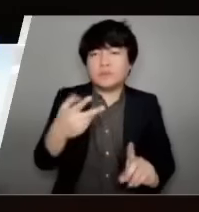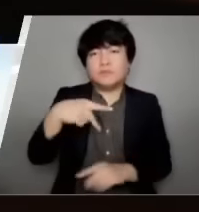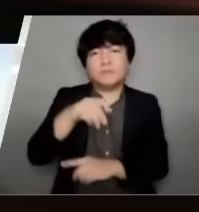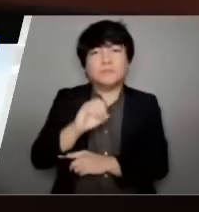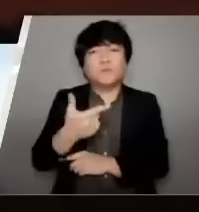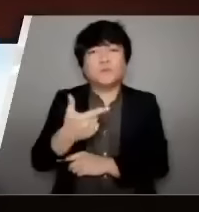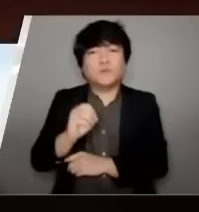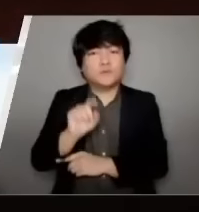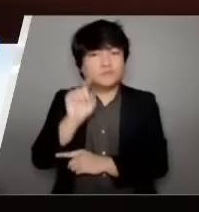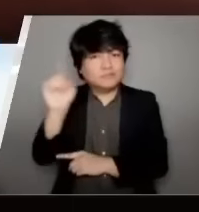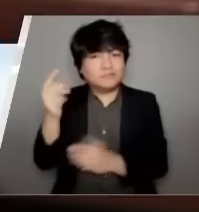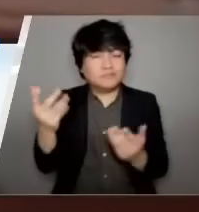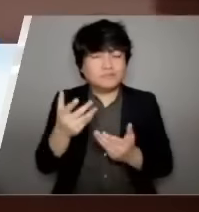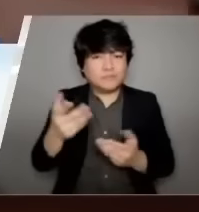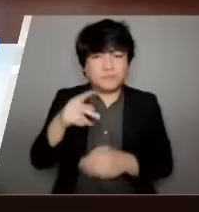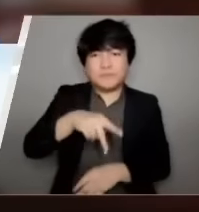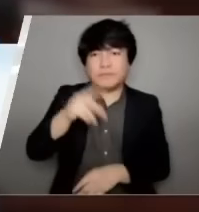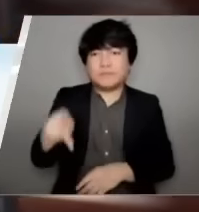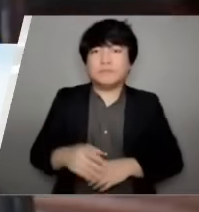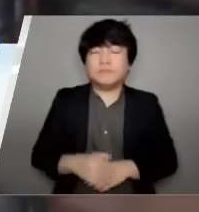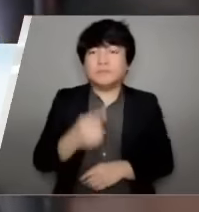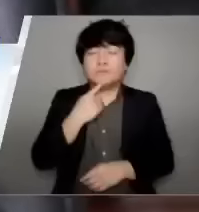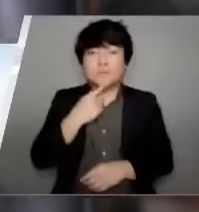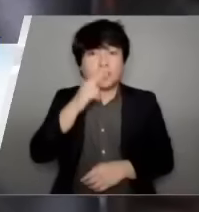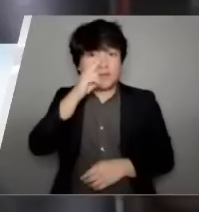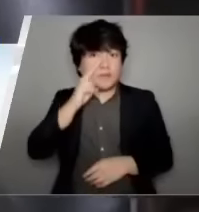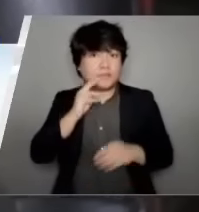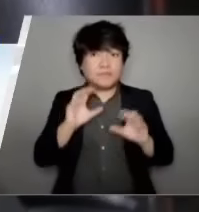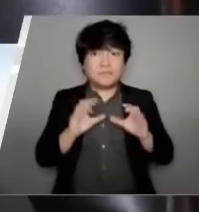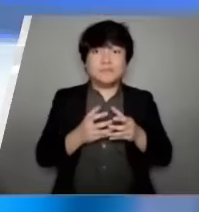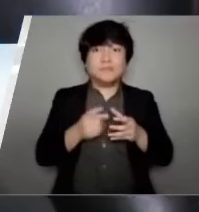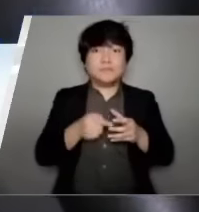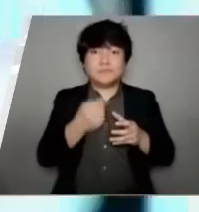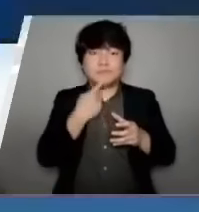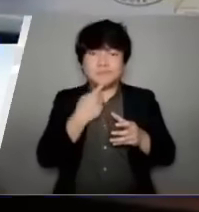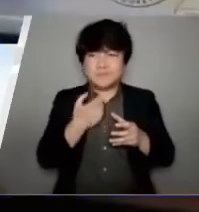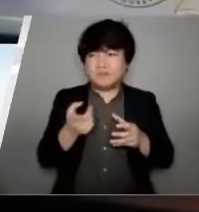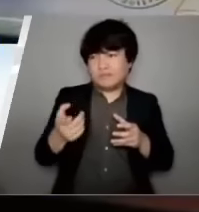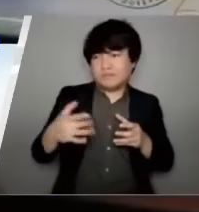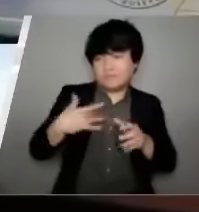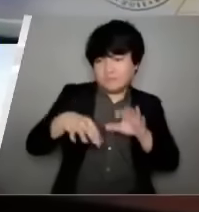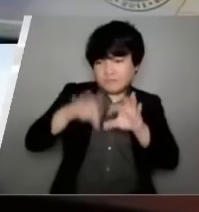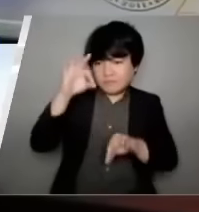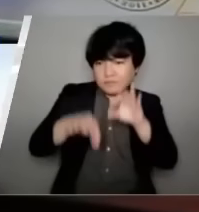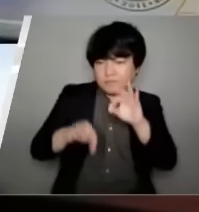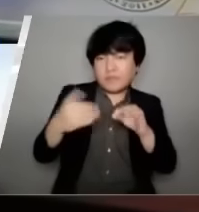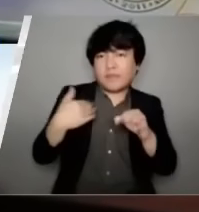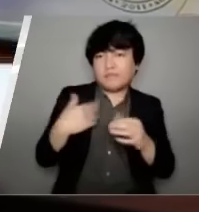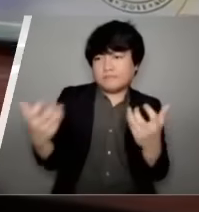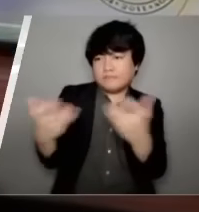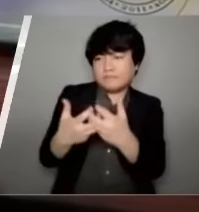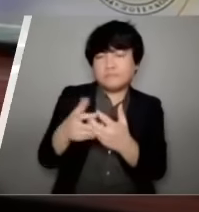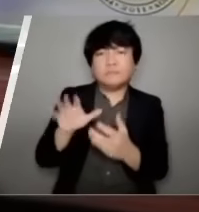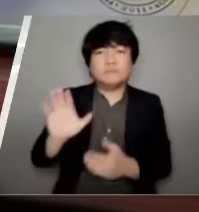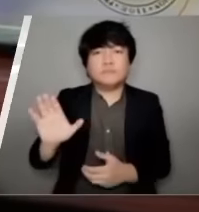sa Presidential Anti-Organized Crime Commission, maski roon, lumalabas na konektado si Go. Oh, meron tayong nakikita mga dokumento